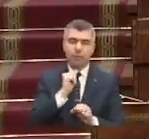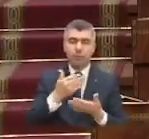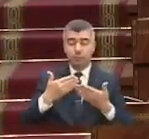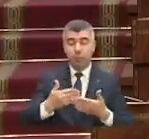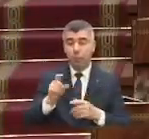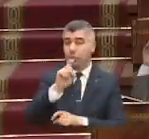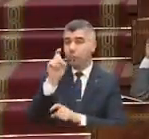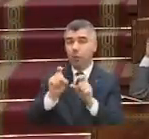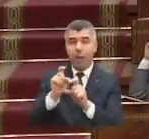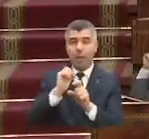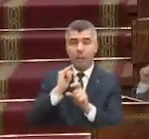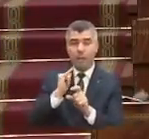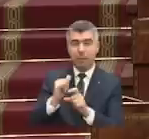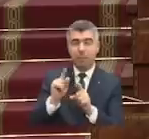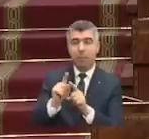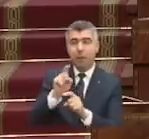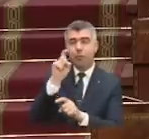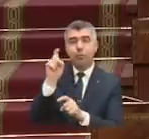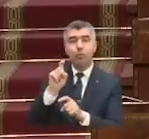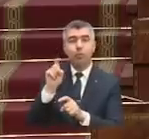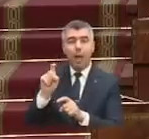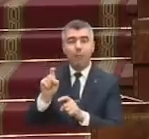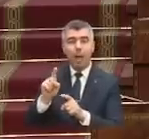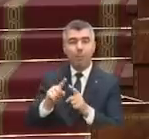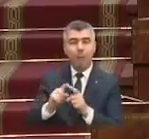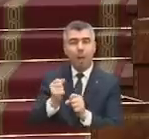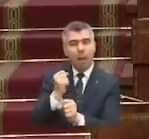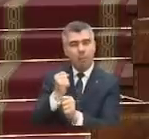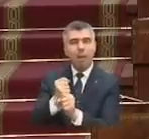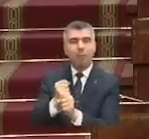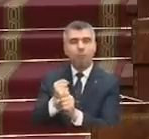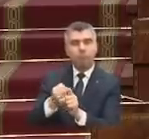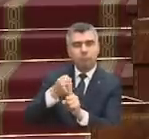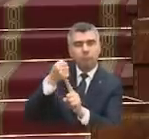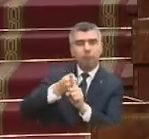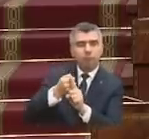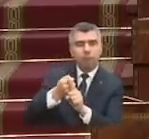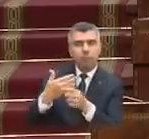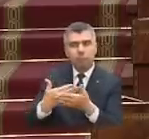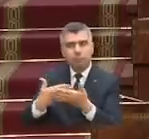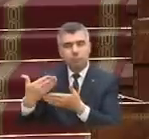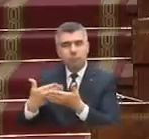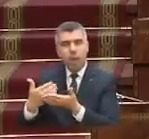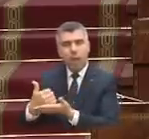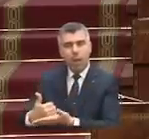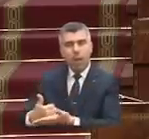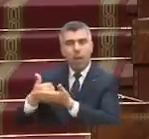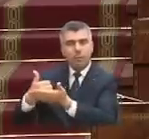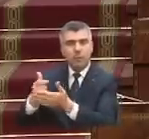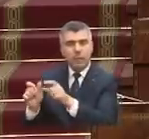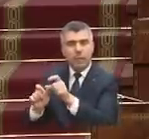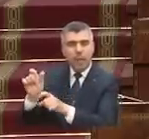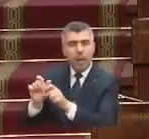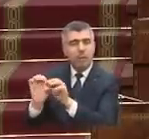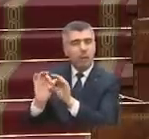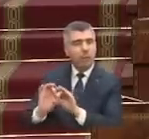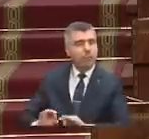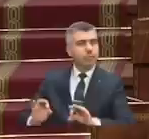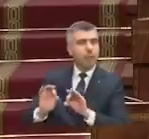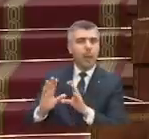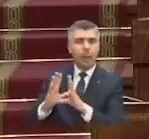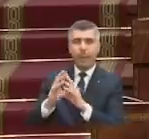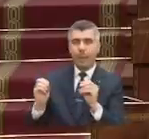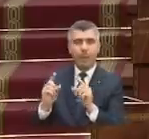نتساءل كيف لهذه الجماعات ان تقوم بتفعيل سياسه القرب تقديم الخدمات للمواطنين في غياب